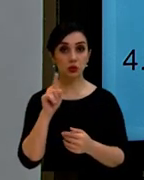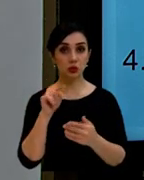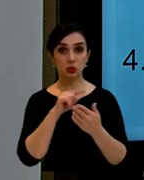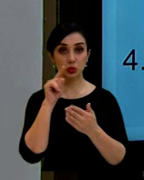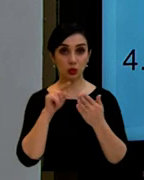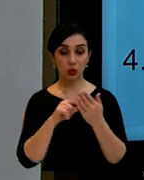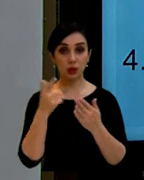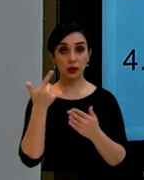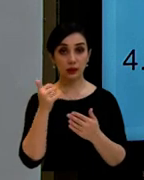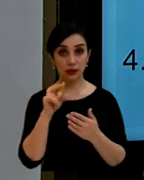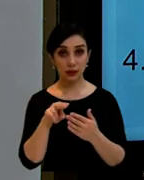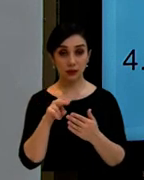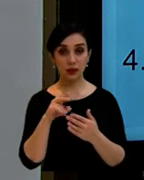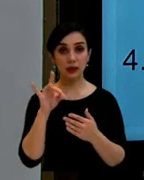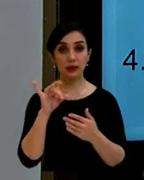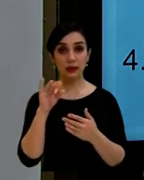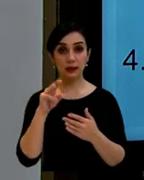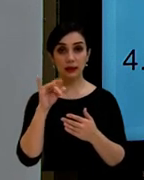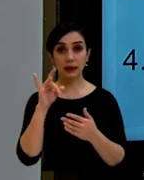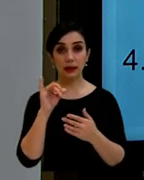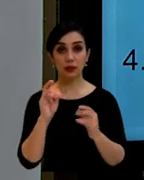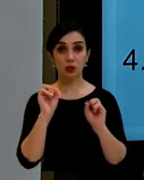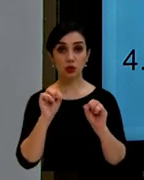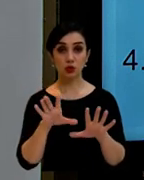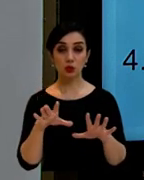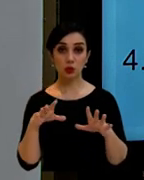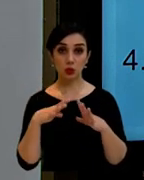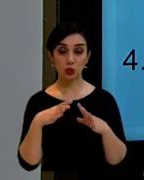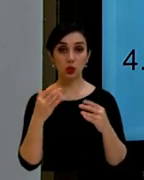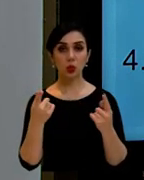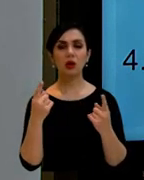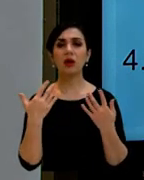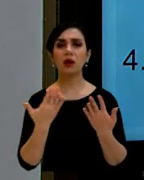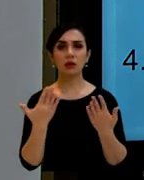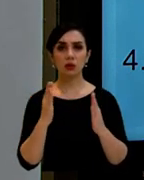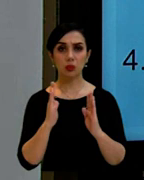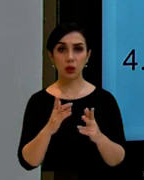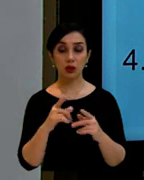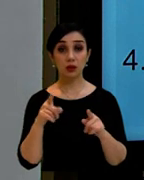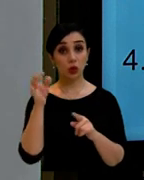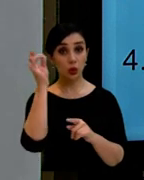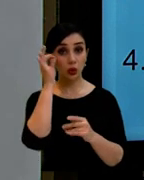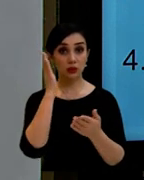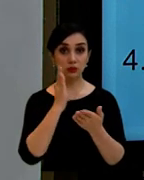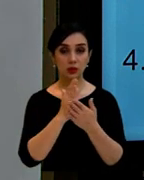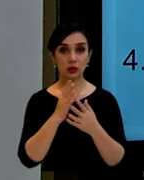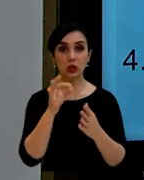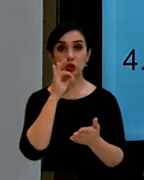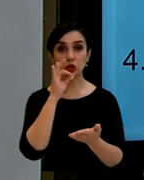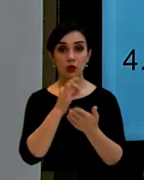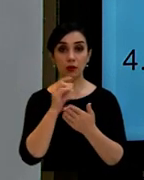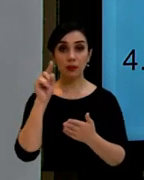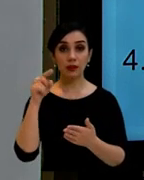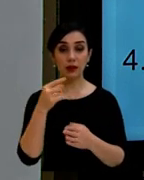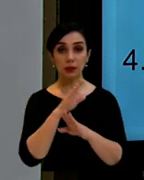so'roq gaplar retorik bo'lishi mumkin. Ular qanday bo'lar edi? Yodingizda bo'lsa, javob